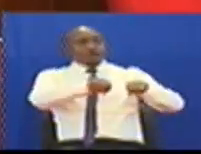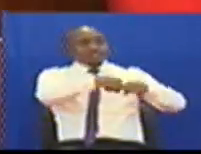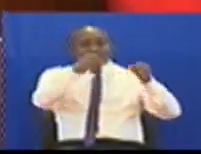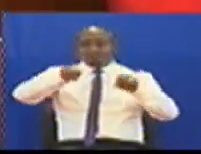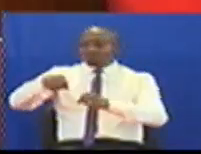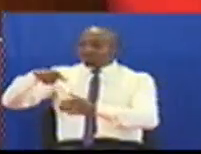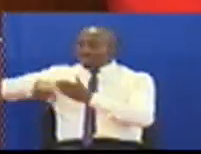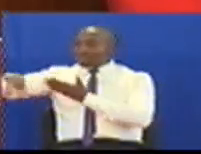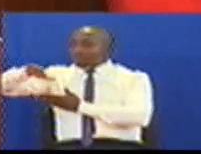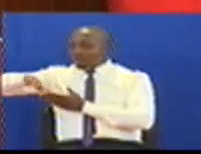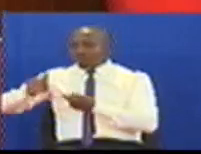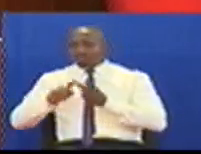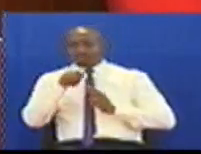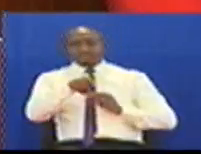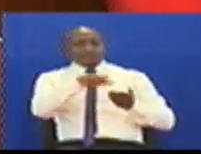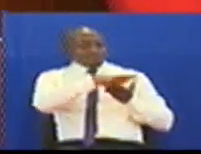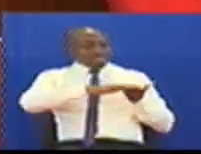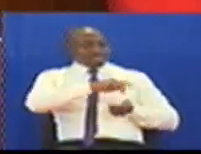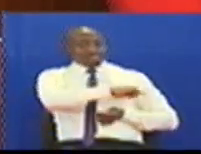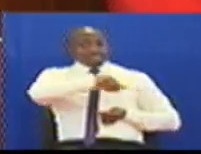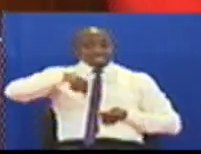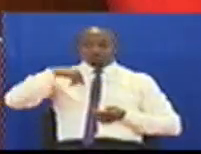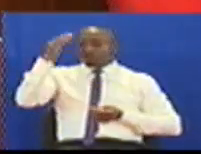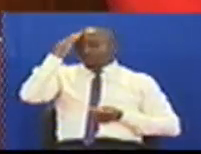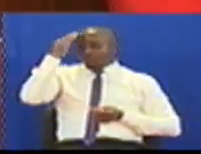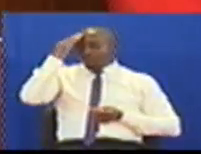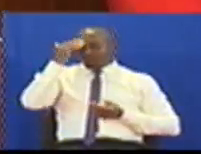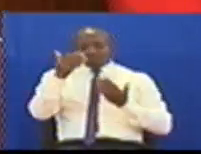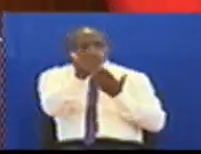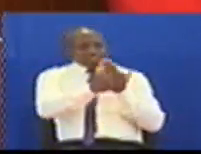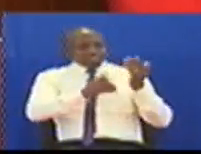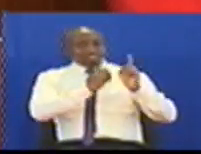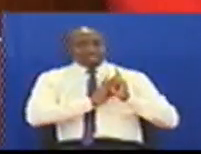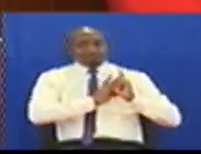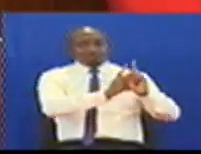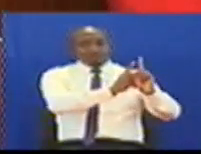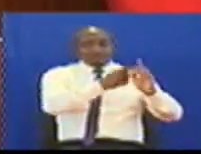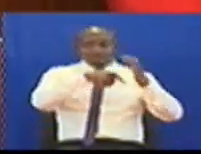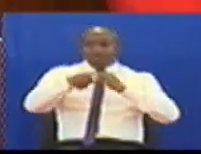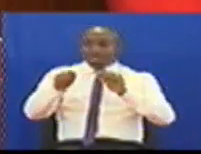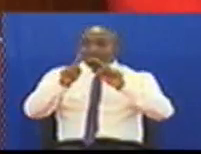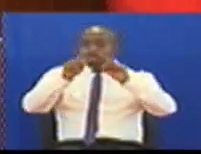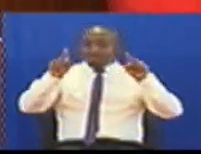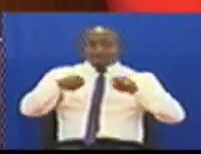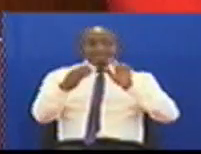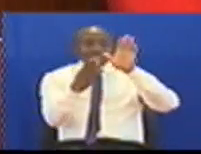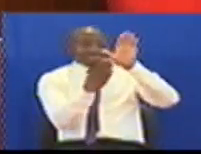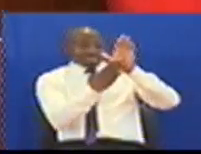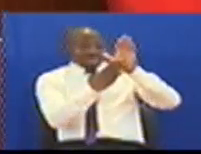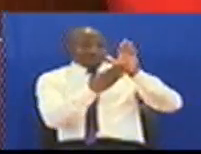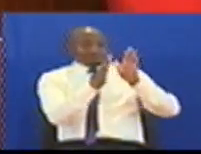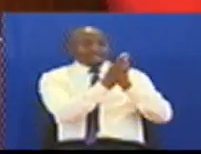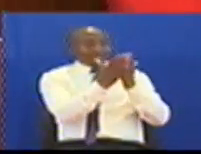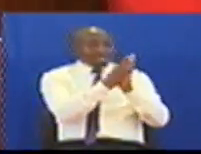Hii ni misingi ambayo tunaitambua nchi yetu inafuata iliyopo katika ibara ya 9 ya katiba yetu, misingi